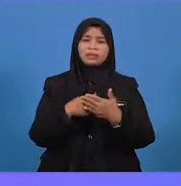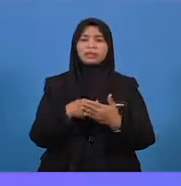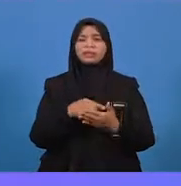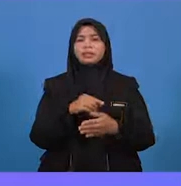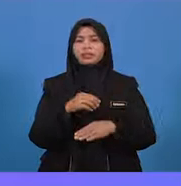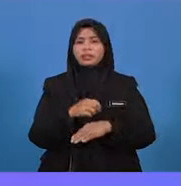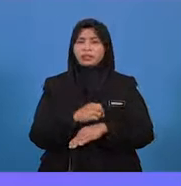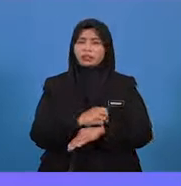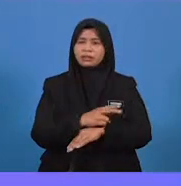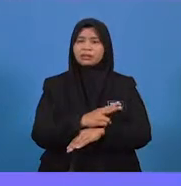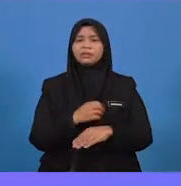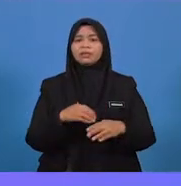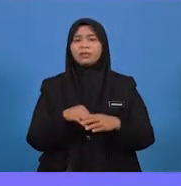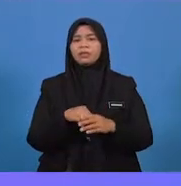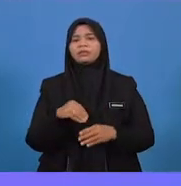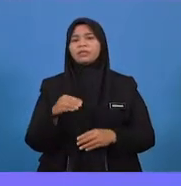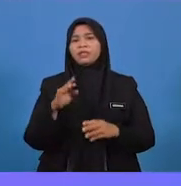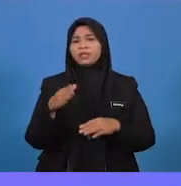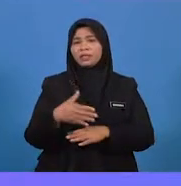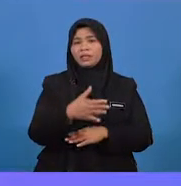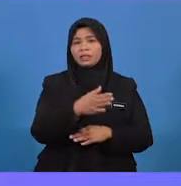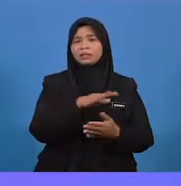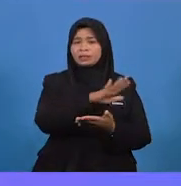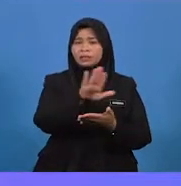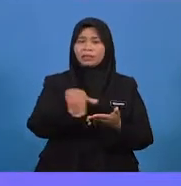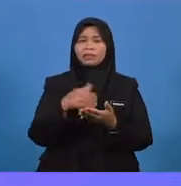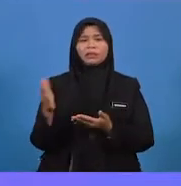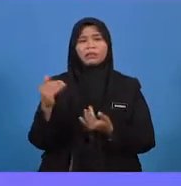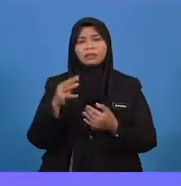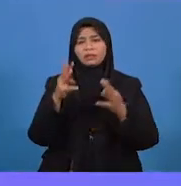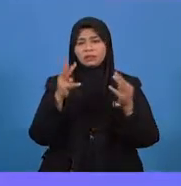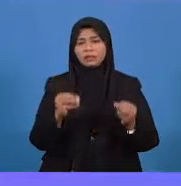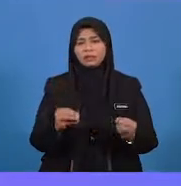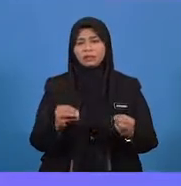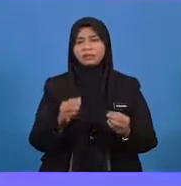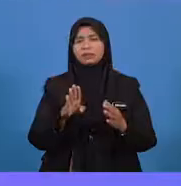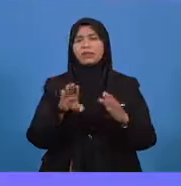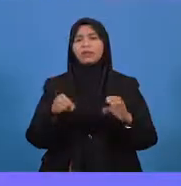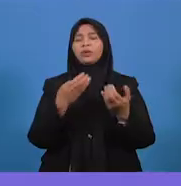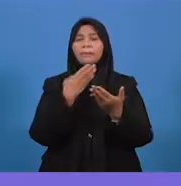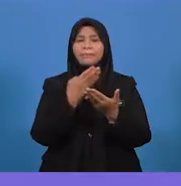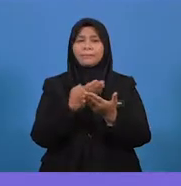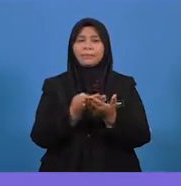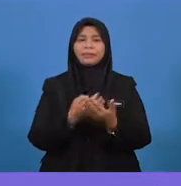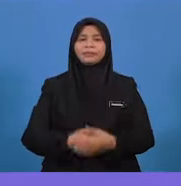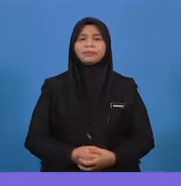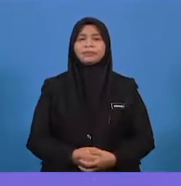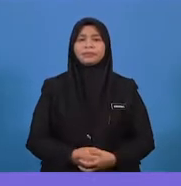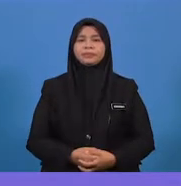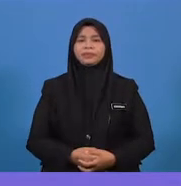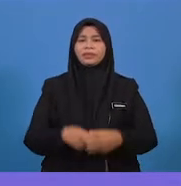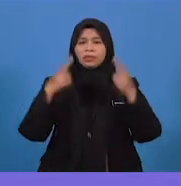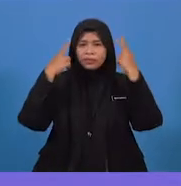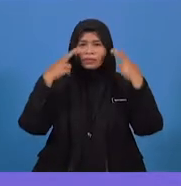dan ikan semuanya mengajak manusia ke arah kebaikan. Ustazah nak